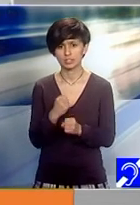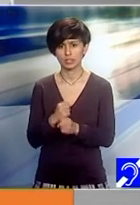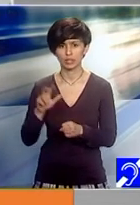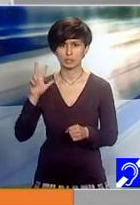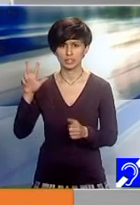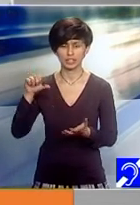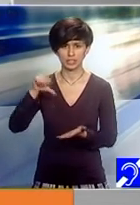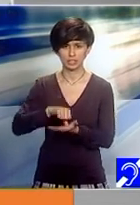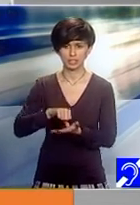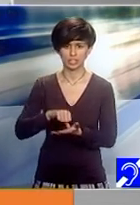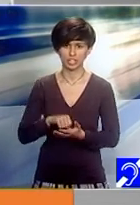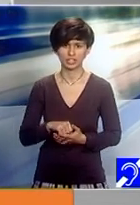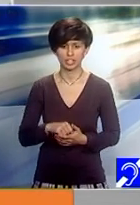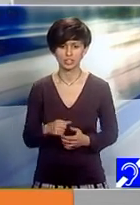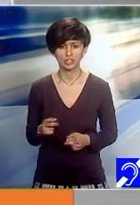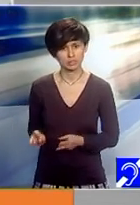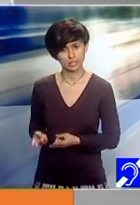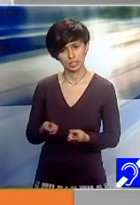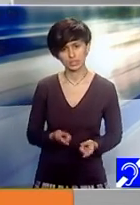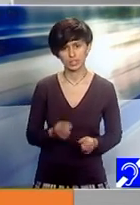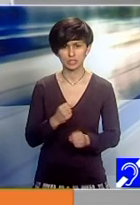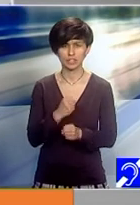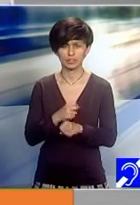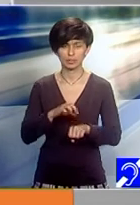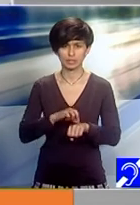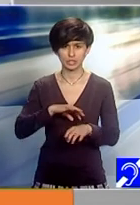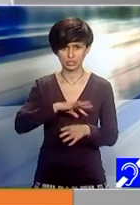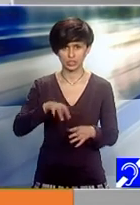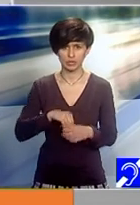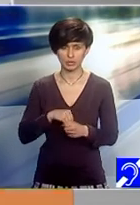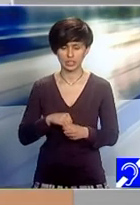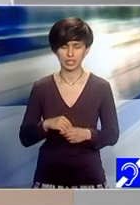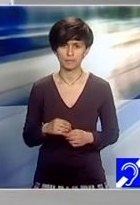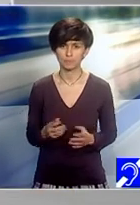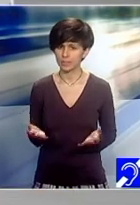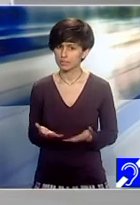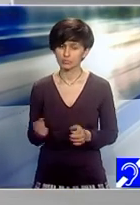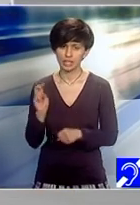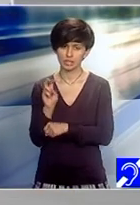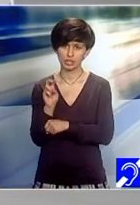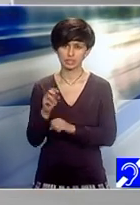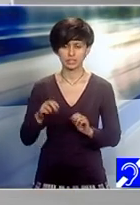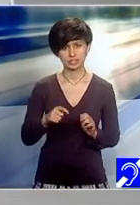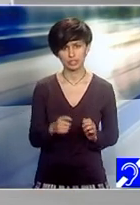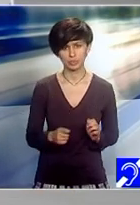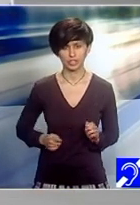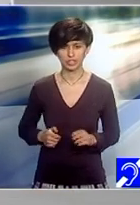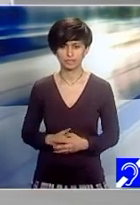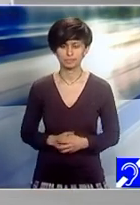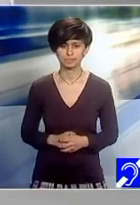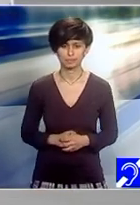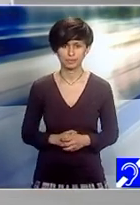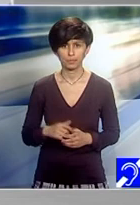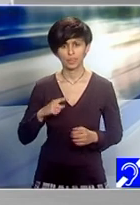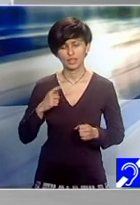centre de mamografie și invitațiile făcute prin medicii de familie, un grup de medici de familie care s-au înscris în proiect. E mai mult, dacă vreți, un studiu